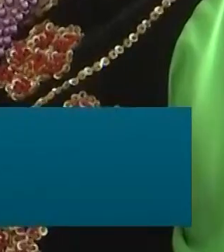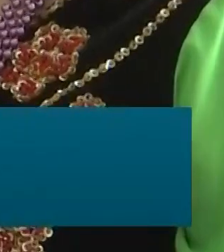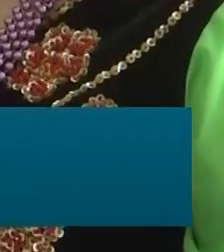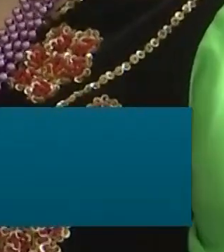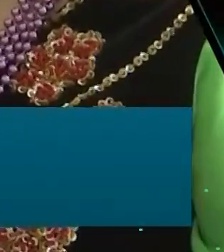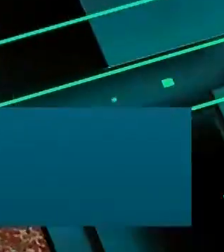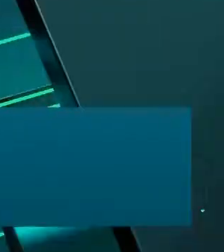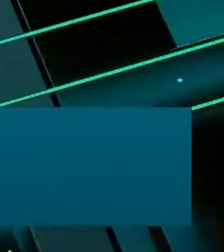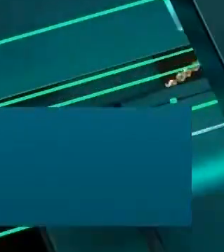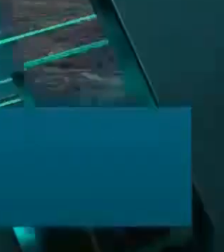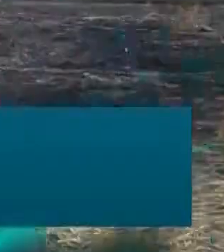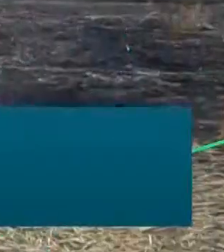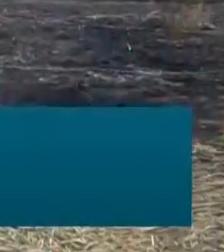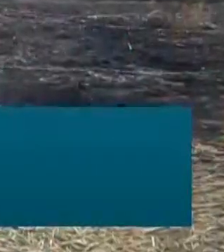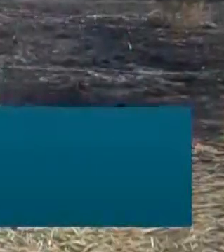«Достар».